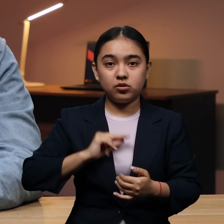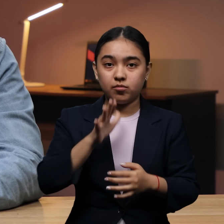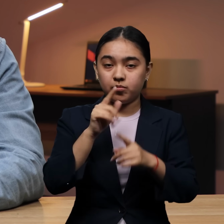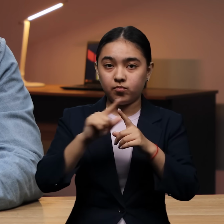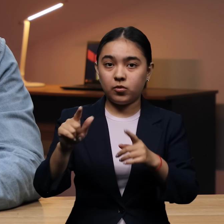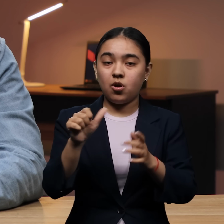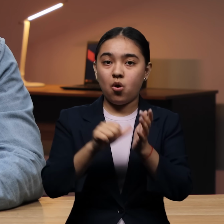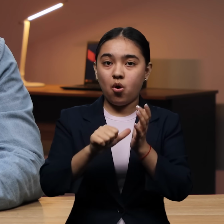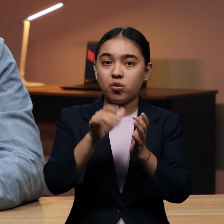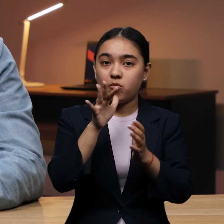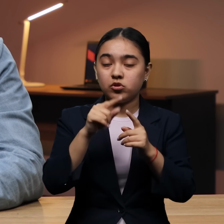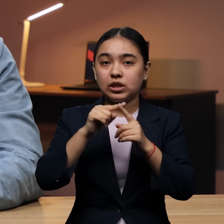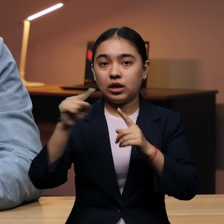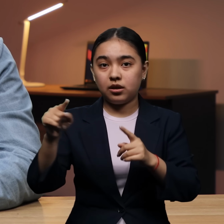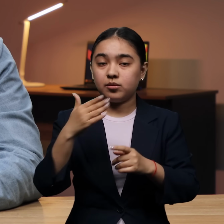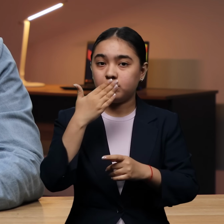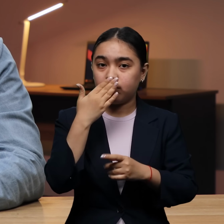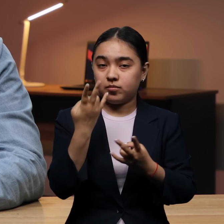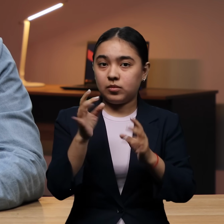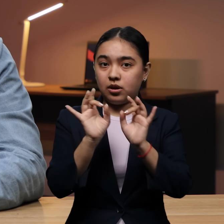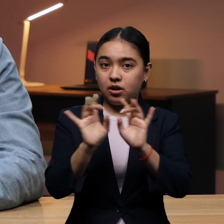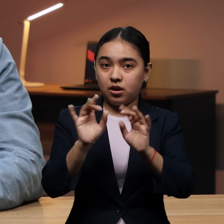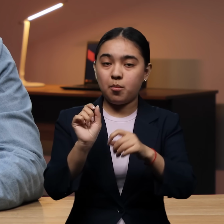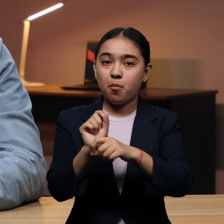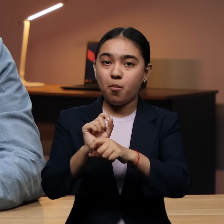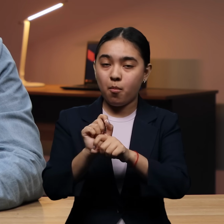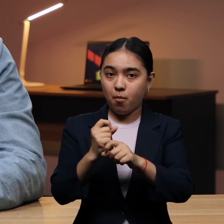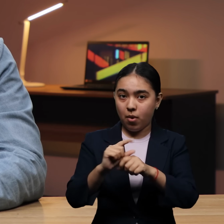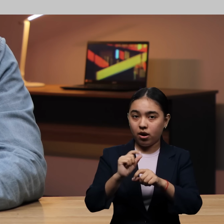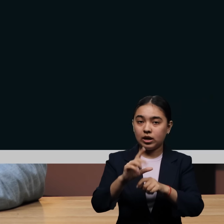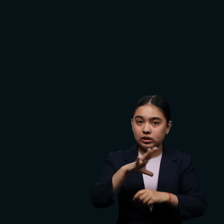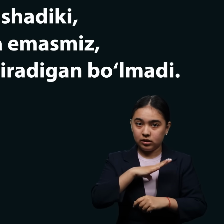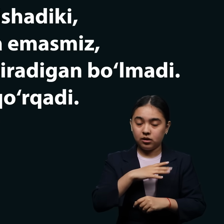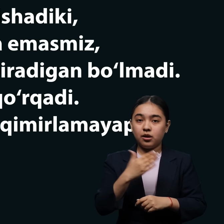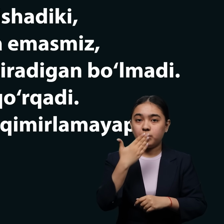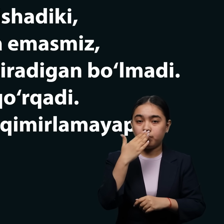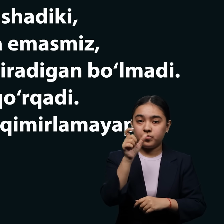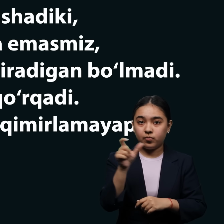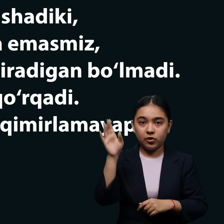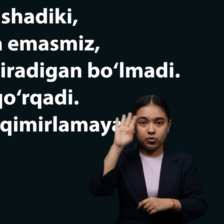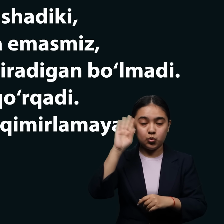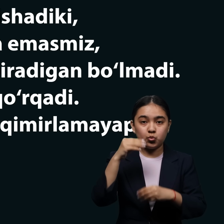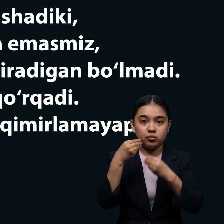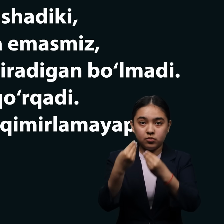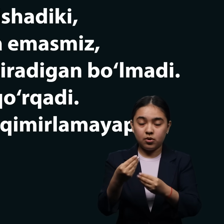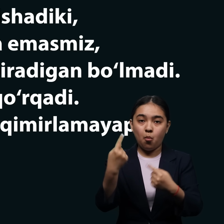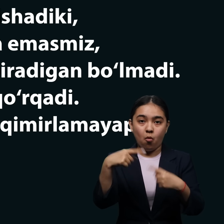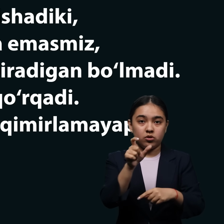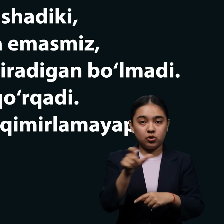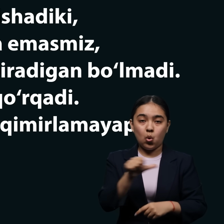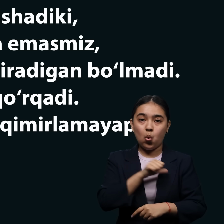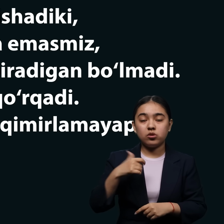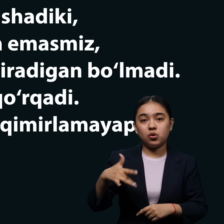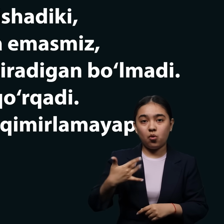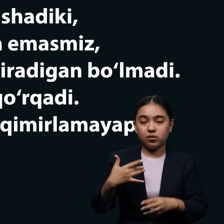ish payti ekani, ro'zani 60 yoshdan keyin tutish kerakligini aytib baqirgan. Ro'zadorlarga birin ketin suv ichirilarkan, boshqalar